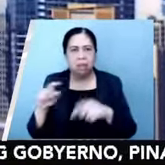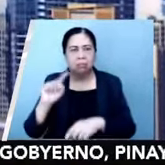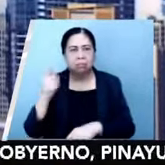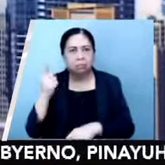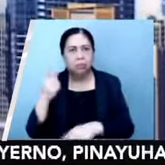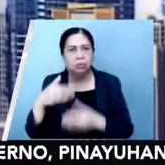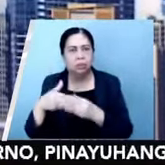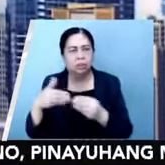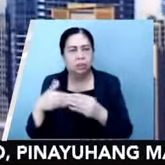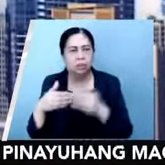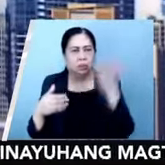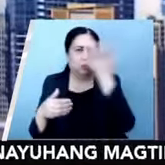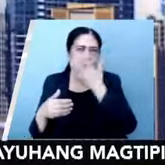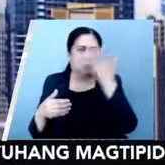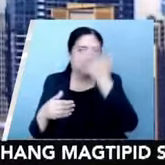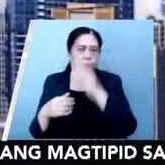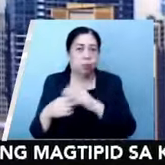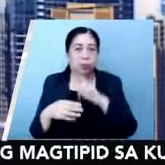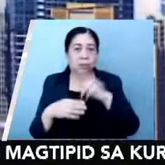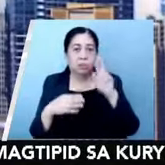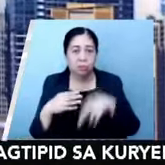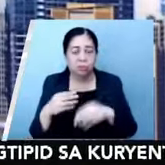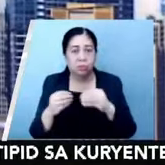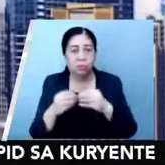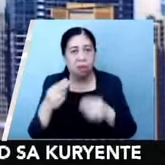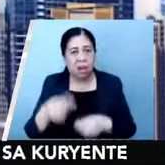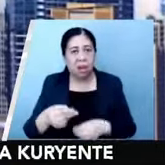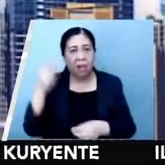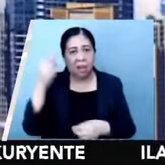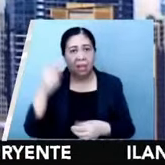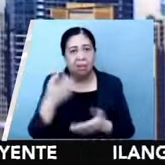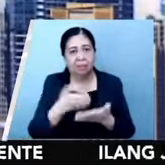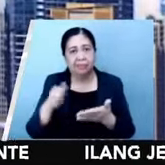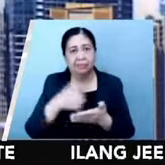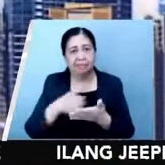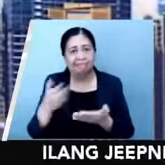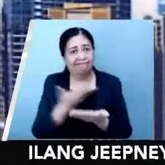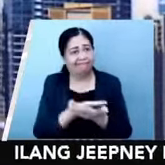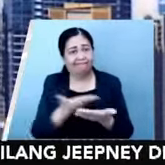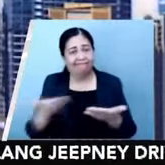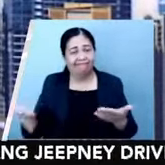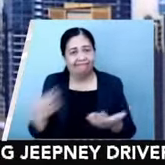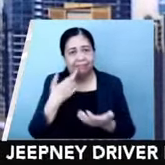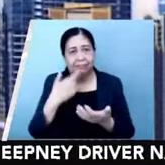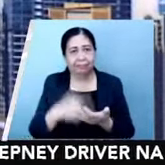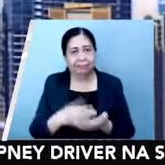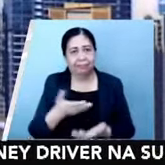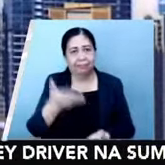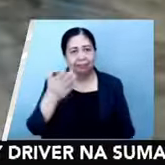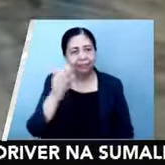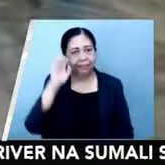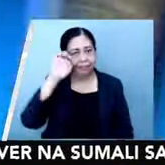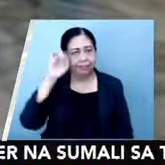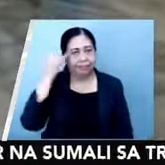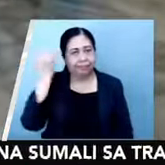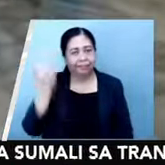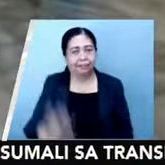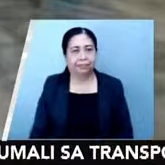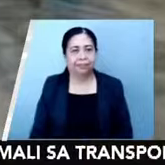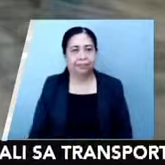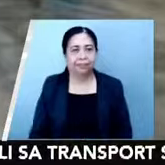magiging resulta raw niyan, mas mataas na presyo ng mga bilihin. May unang balita si EJ Gomez.